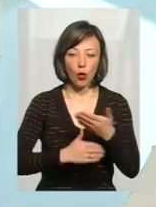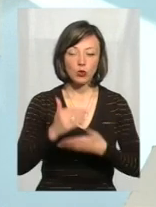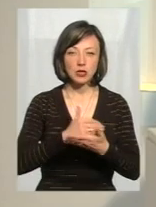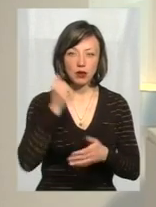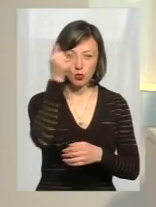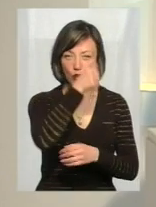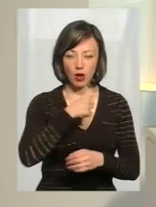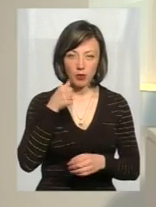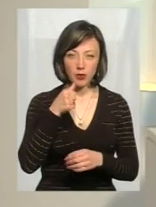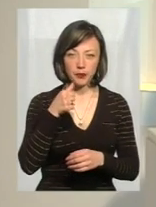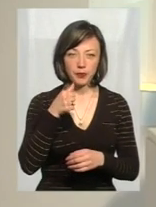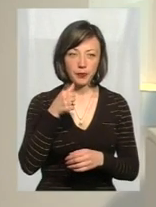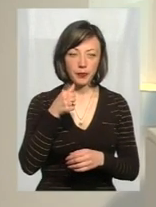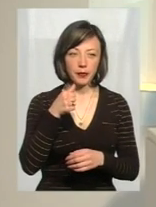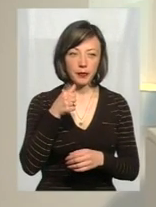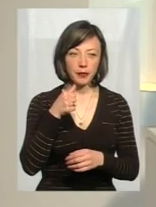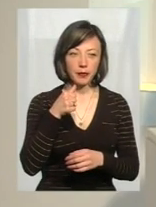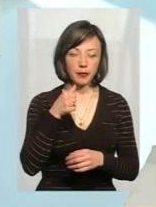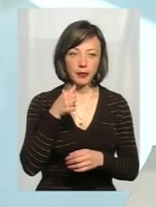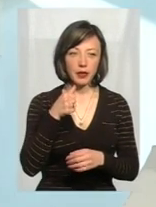роками, і збільшується частина відвідувачів